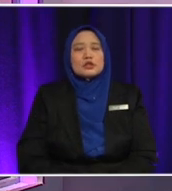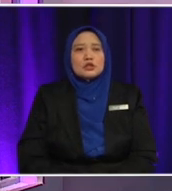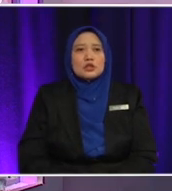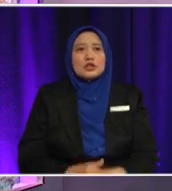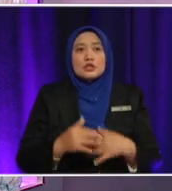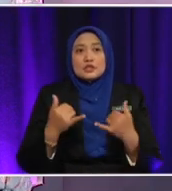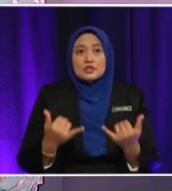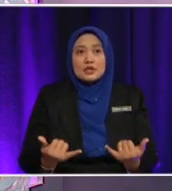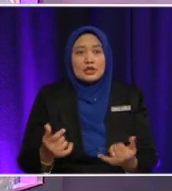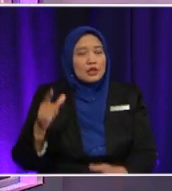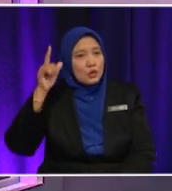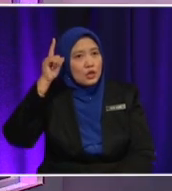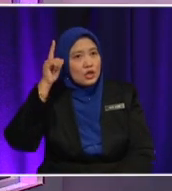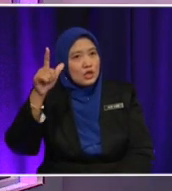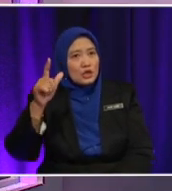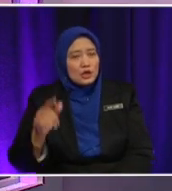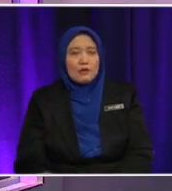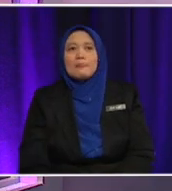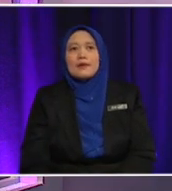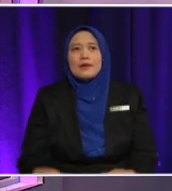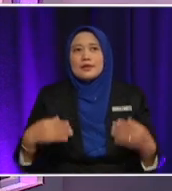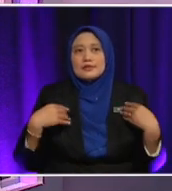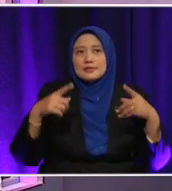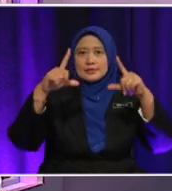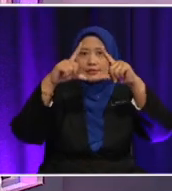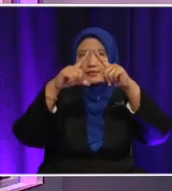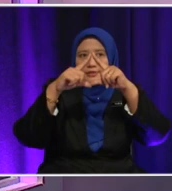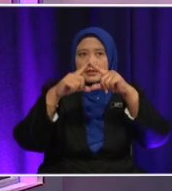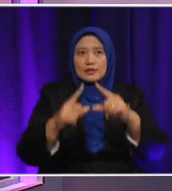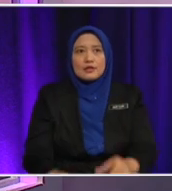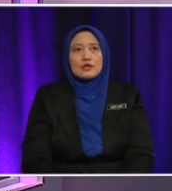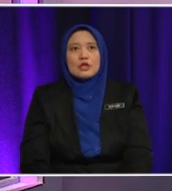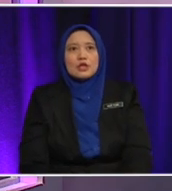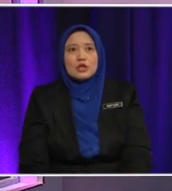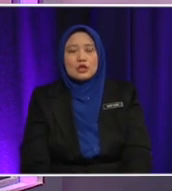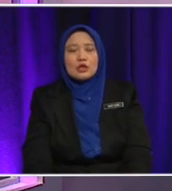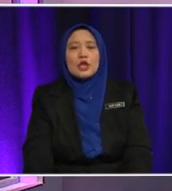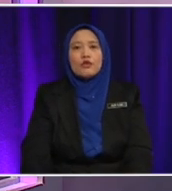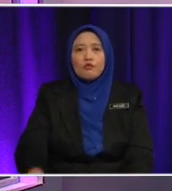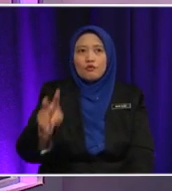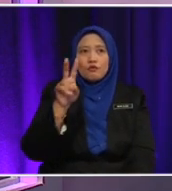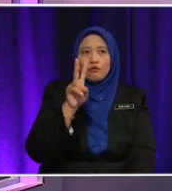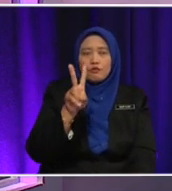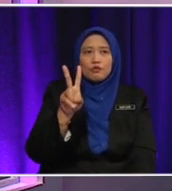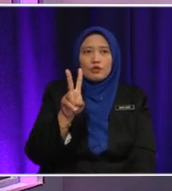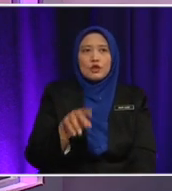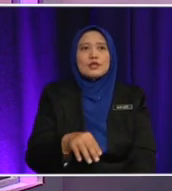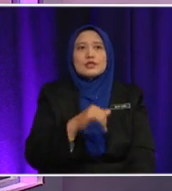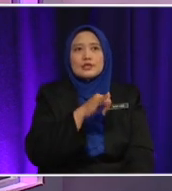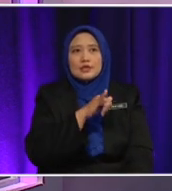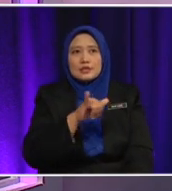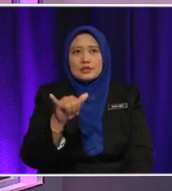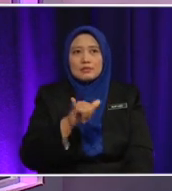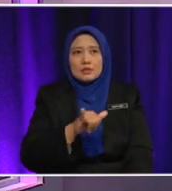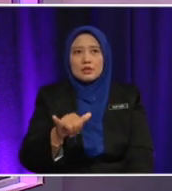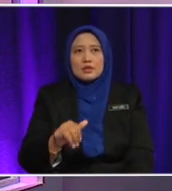Kenapa Ki bila kita nak cari Bi sama dengan tutupnya atas nih oke segitu tutup atas